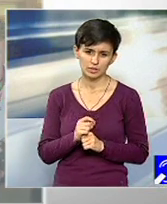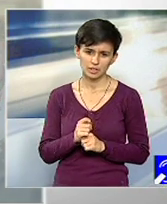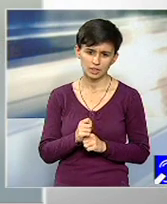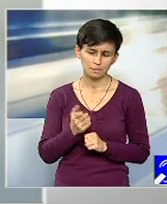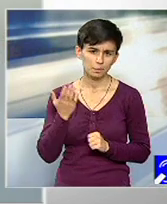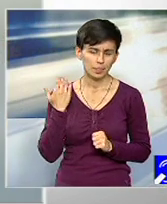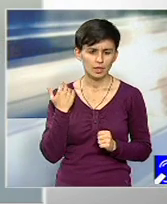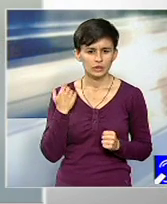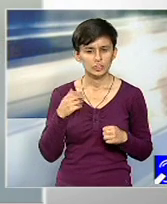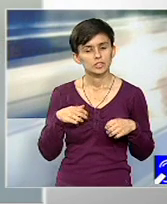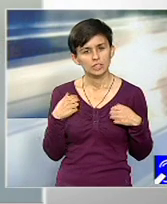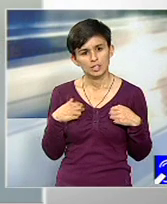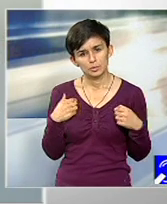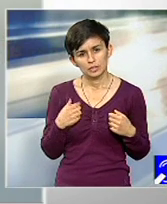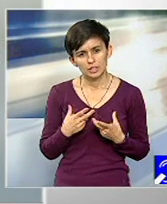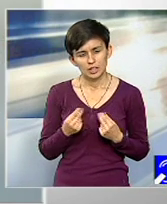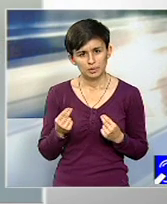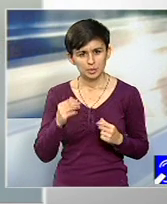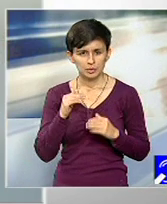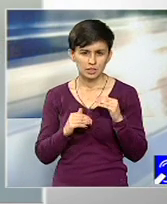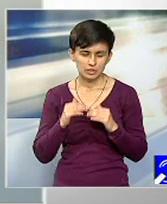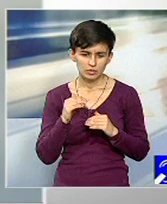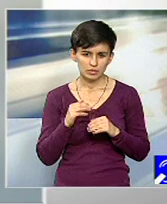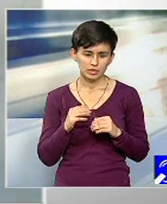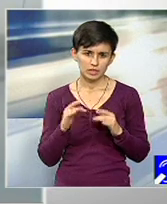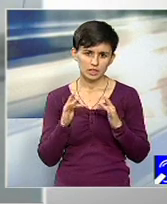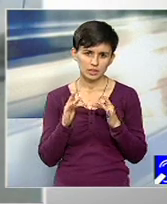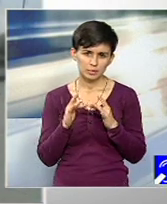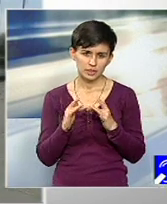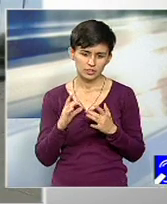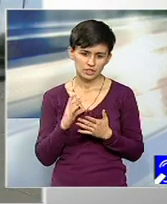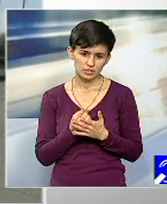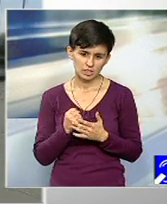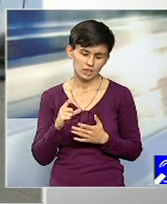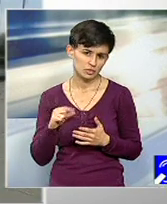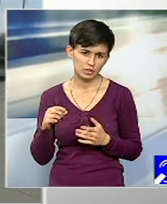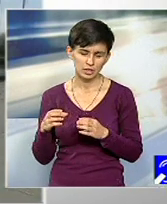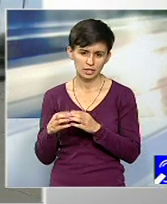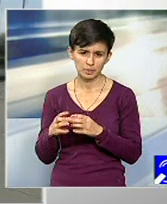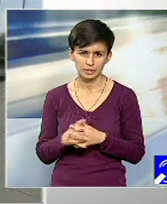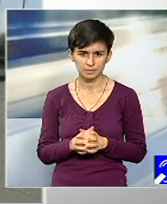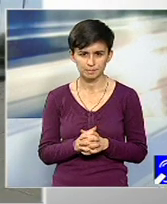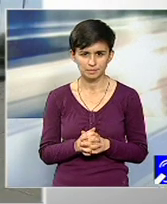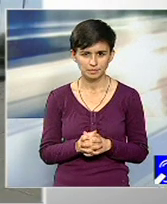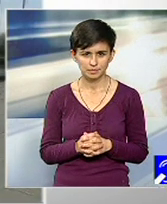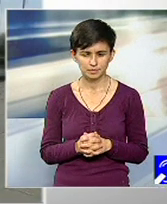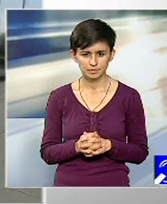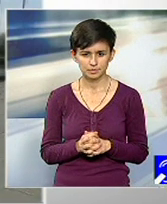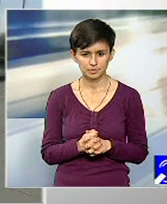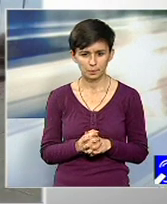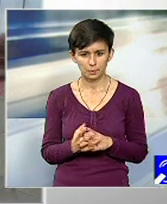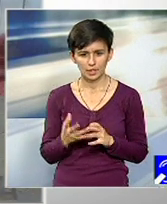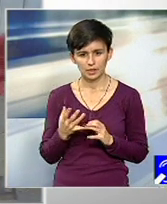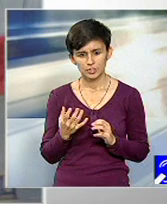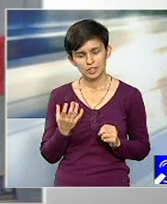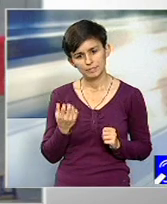sau ne-a bucurat mult mai tare decât un meci câștigat cu 10-0 cu nu știu ce echipă. Și dacă este să tragem linia, Cristi, ce ați avut